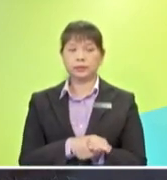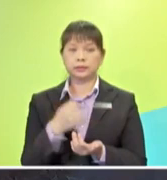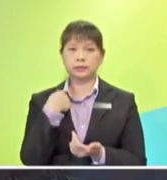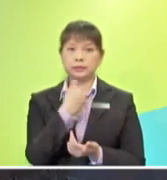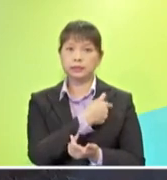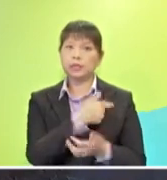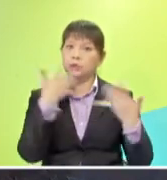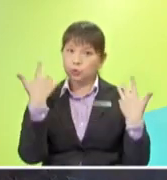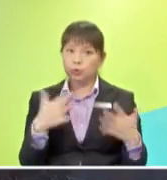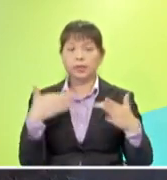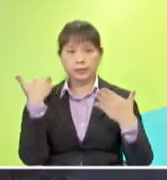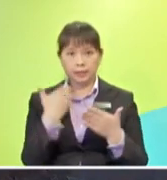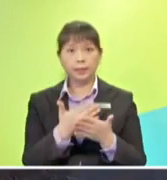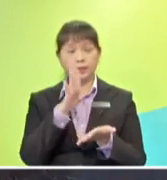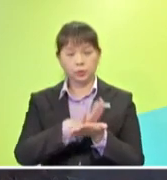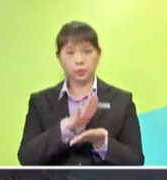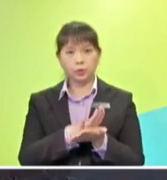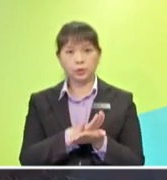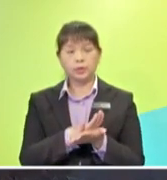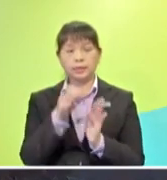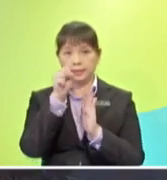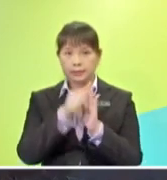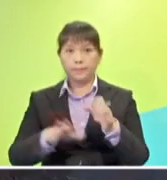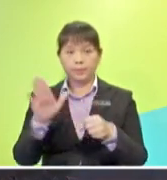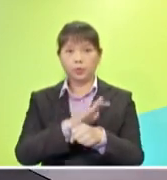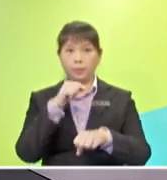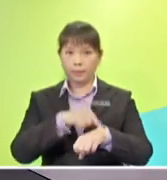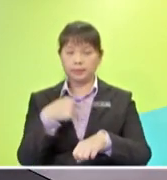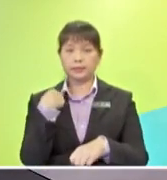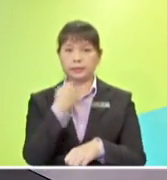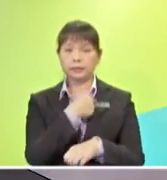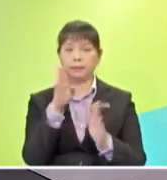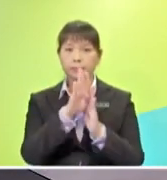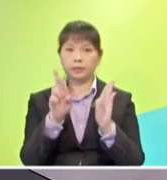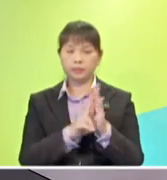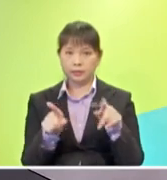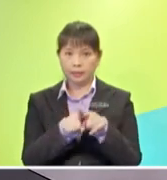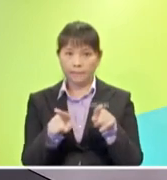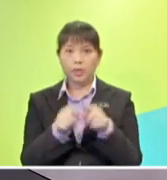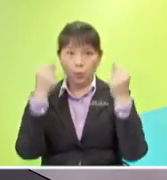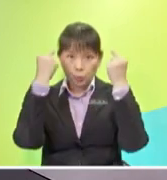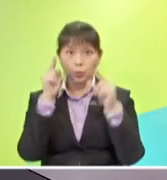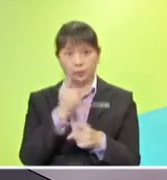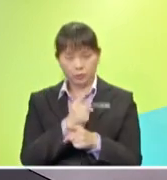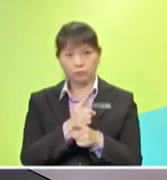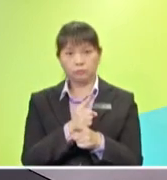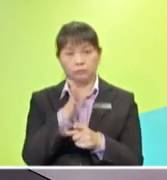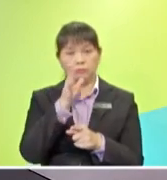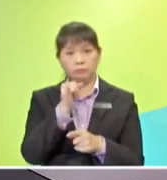sekolah sepenuhnya kita berada bersama guru Ma Ayah tak ada